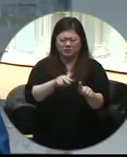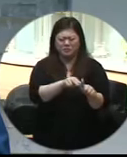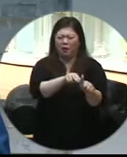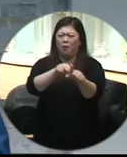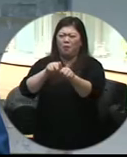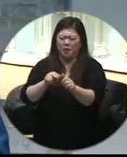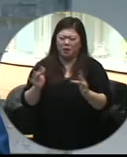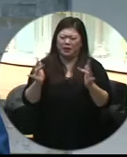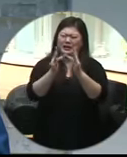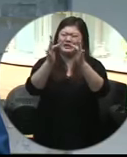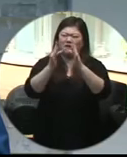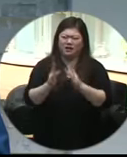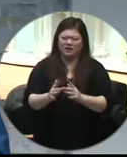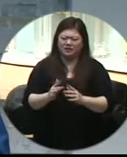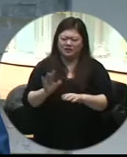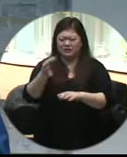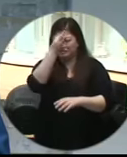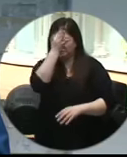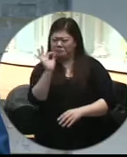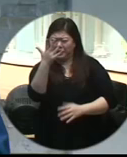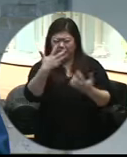무슨 천국 지옥이니